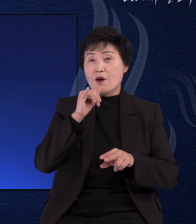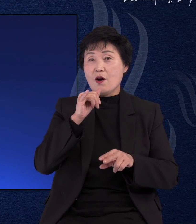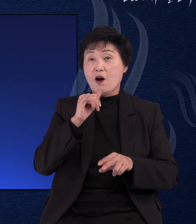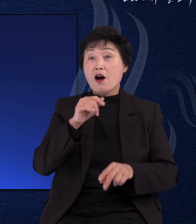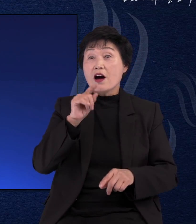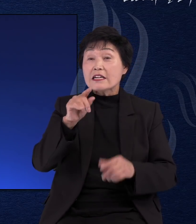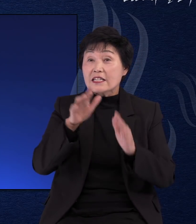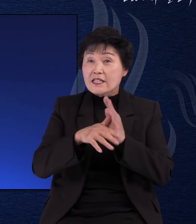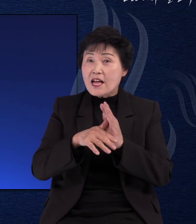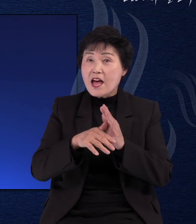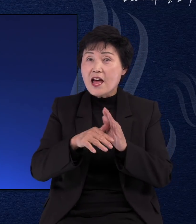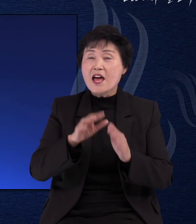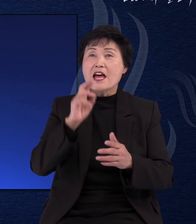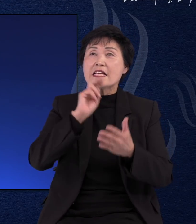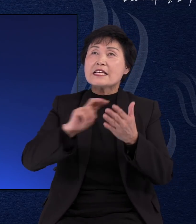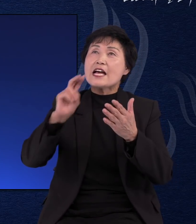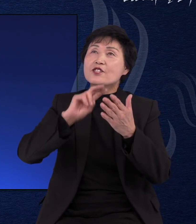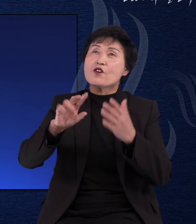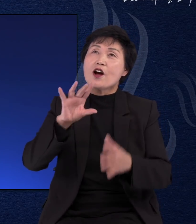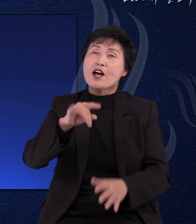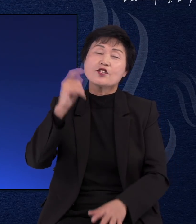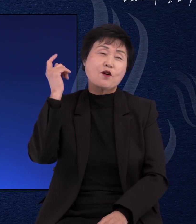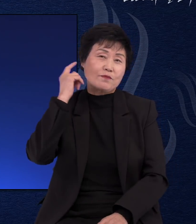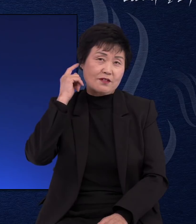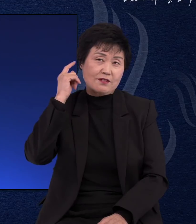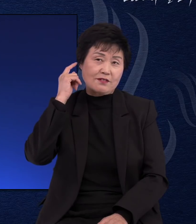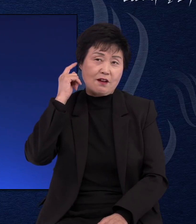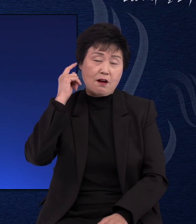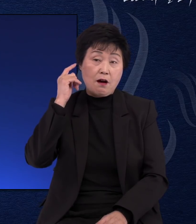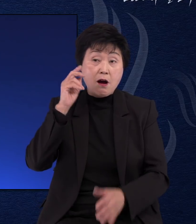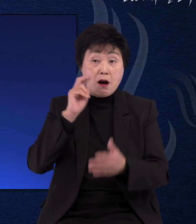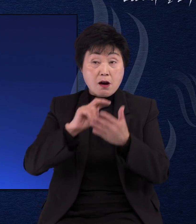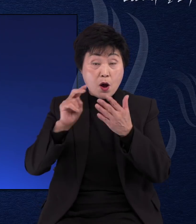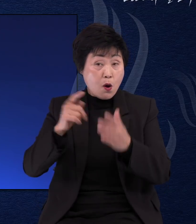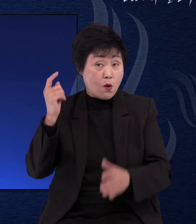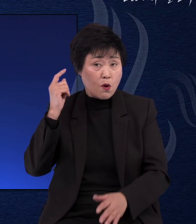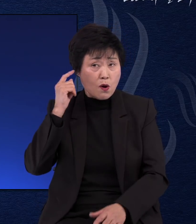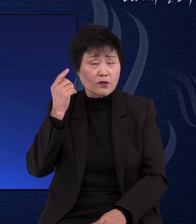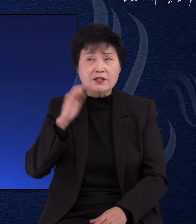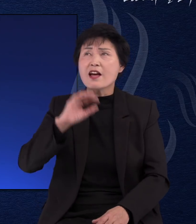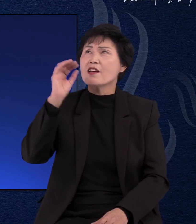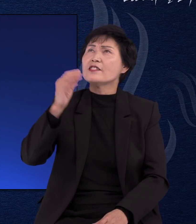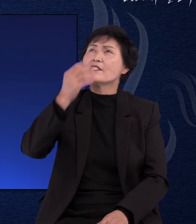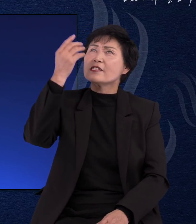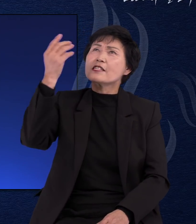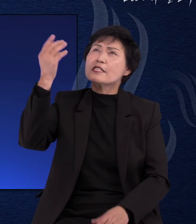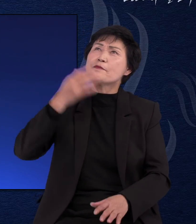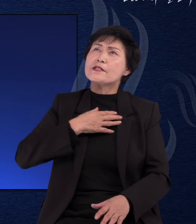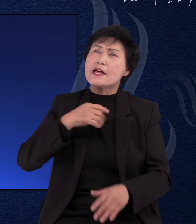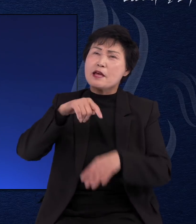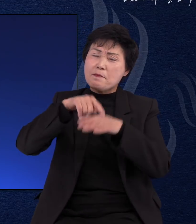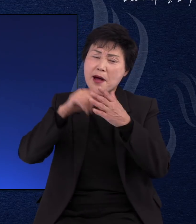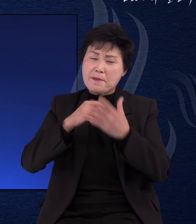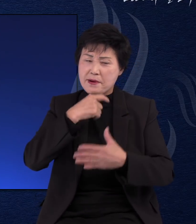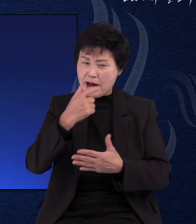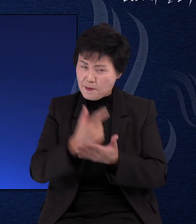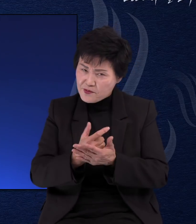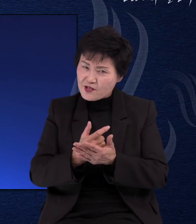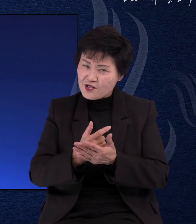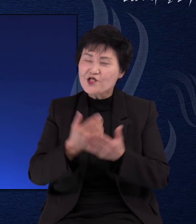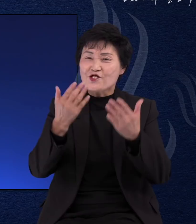제가 처음 듣게 되는데 그때 찬송가를 듣는데 성령께서 제 마음을 감동하신 것 같아요. 예수를 믿은 건